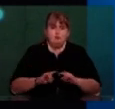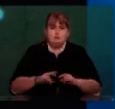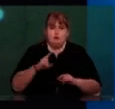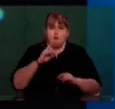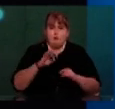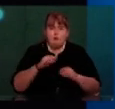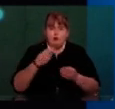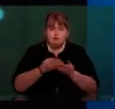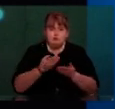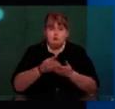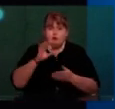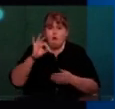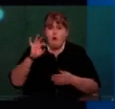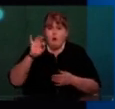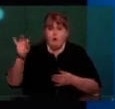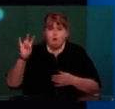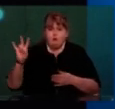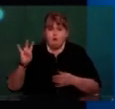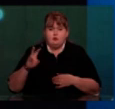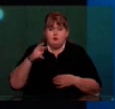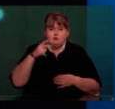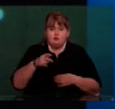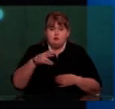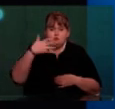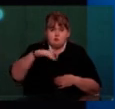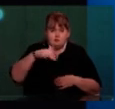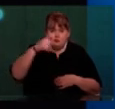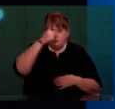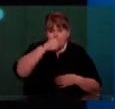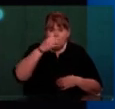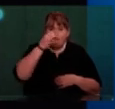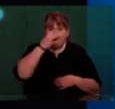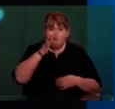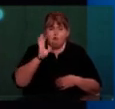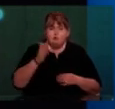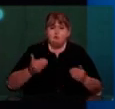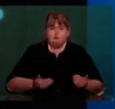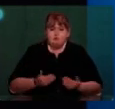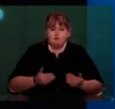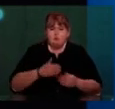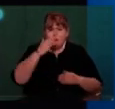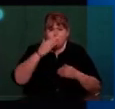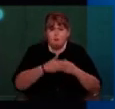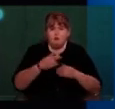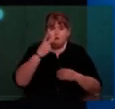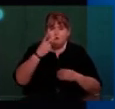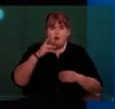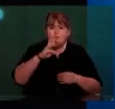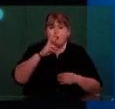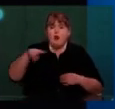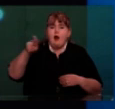По оценкам ООН, к 2050 году в Африке будет проживать около 2